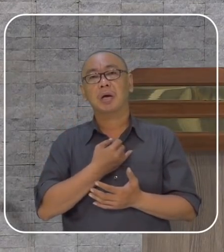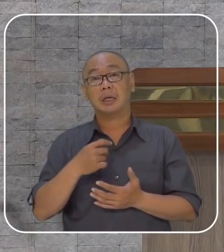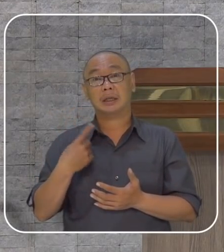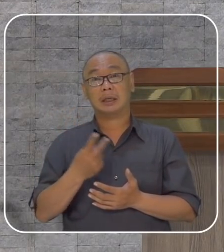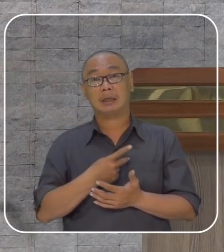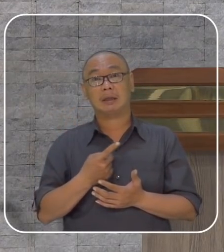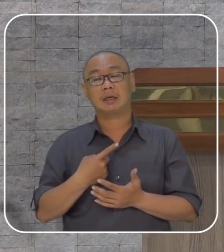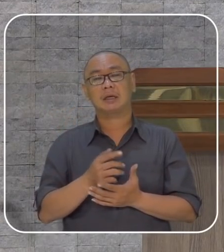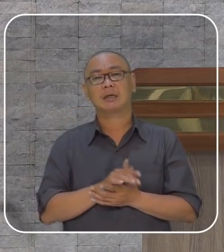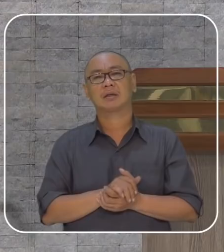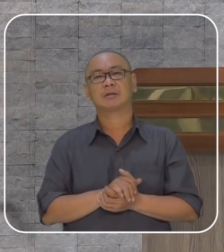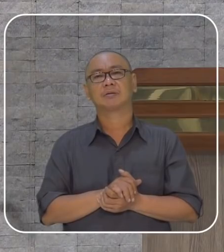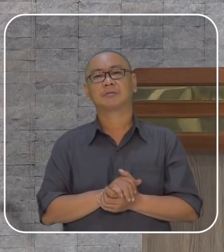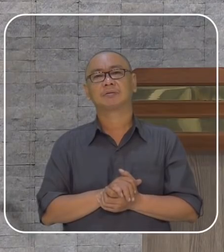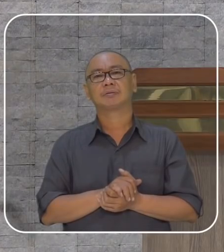kita.